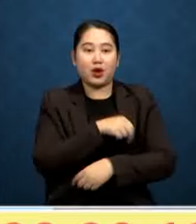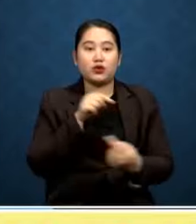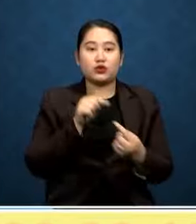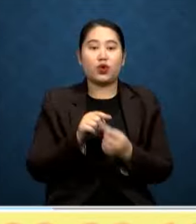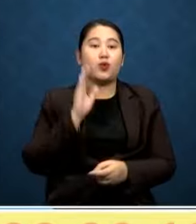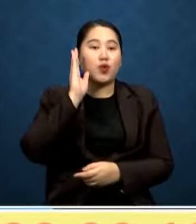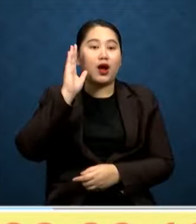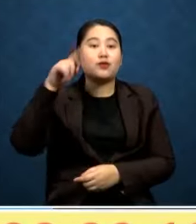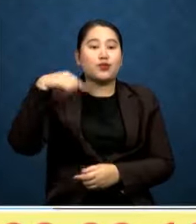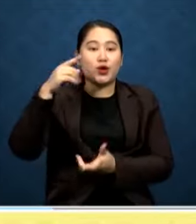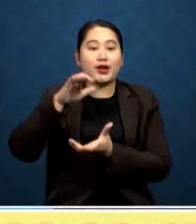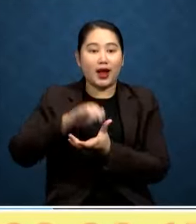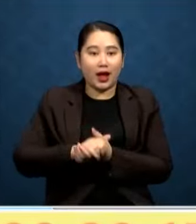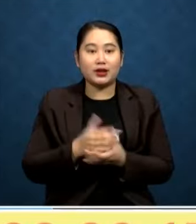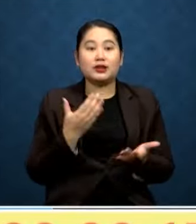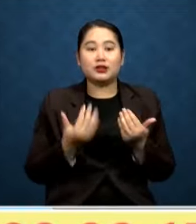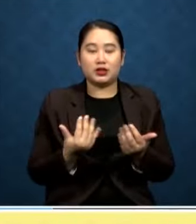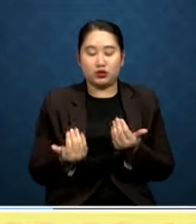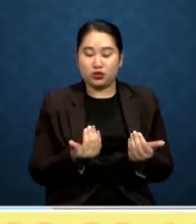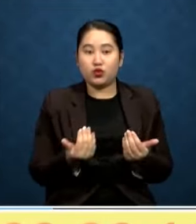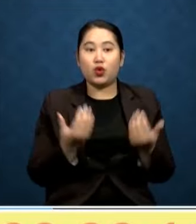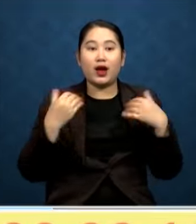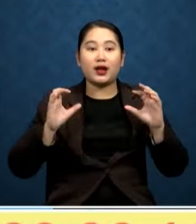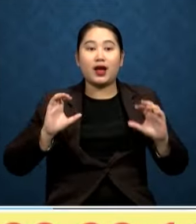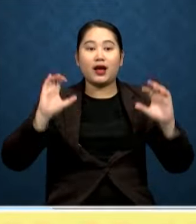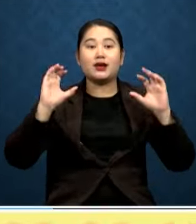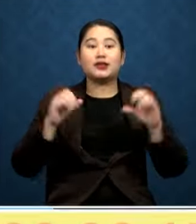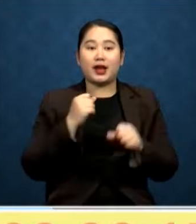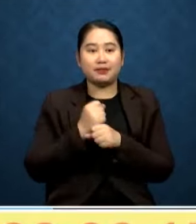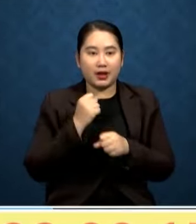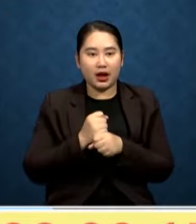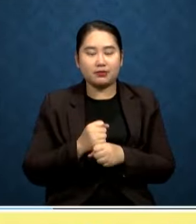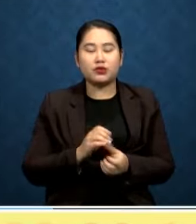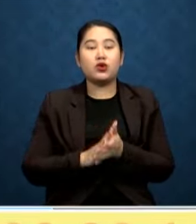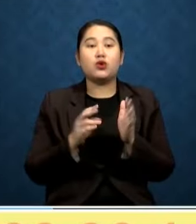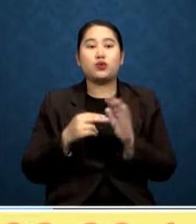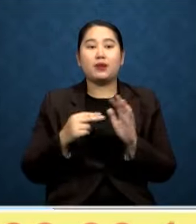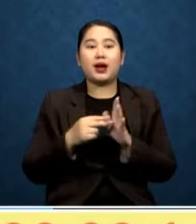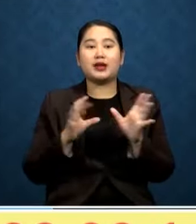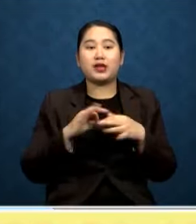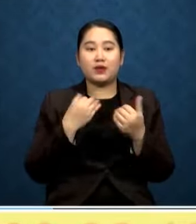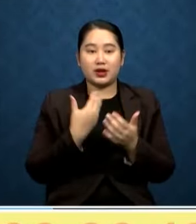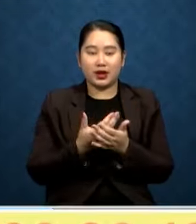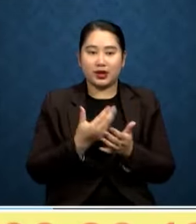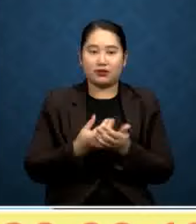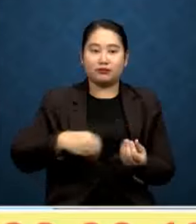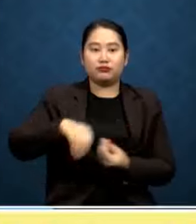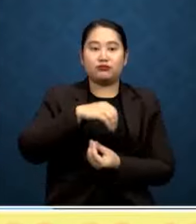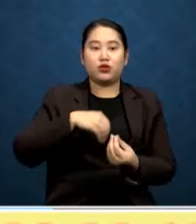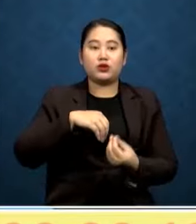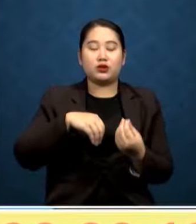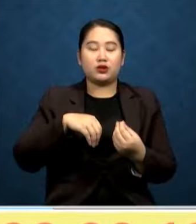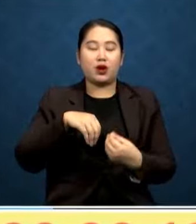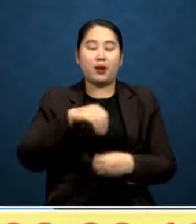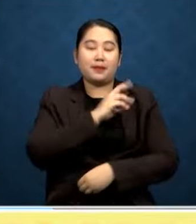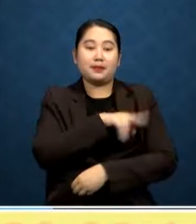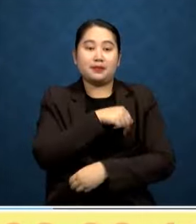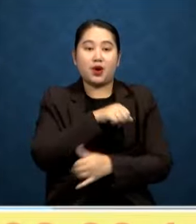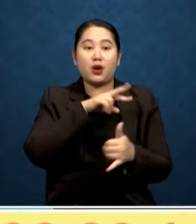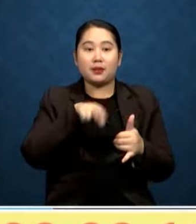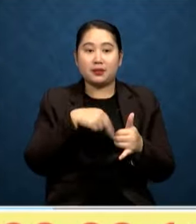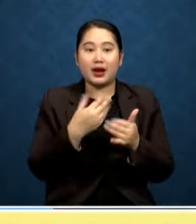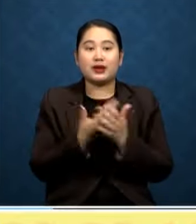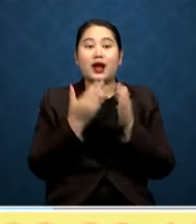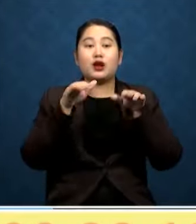ภรรยาหรือบุตรที่ยังรับราชการจึงทำให้ภาระค่าใช้จ่ายในการรักษาพยาบาลของรัฐลดลง